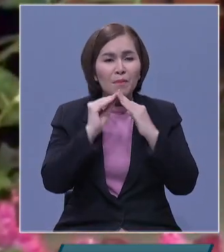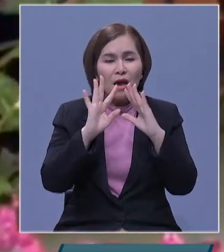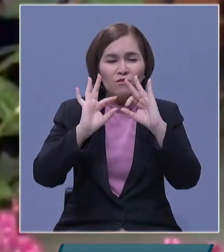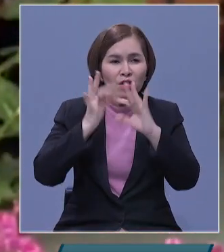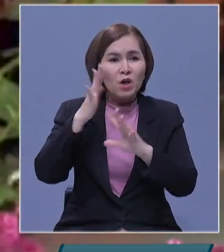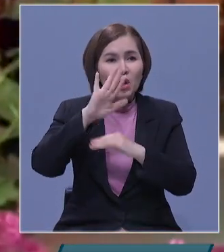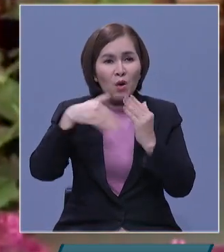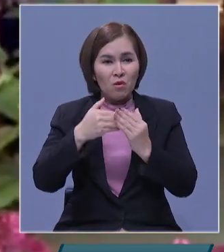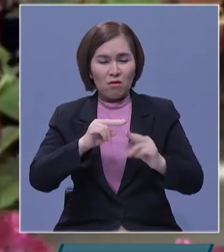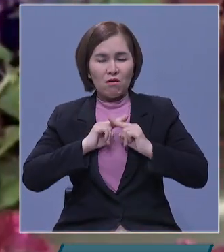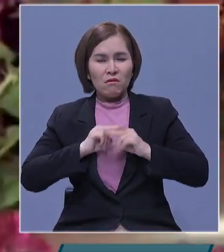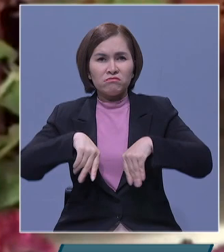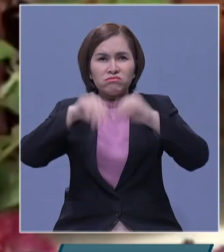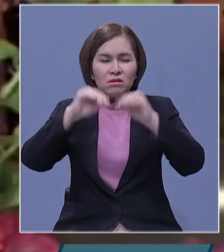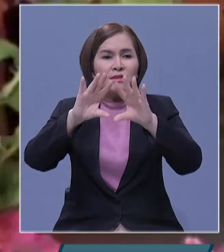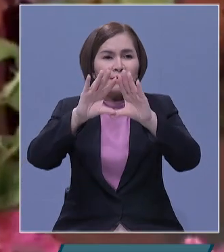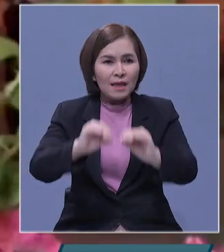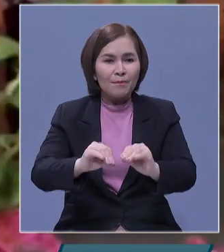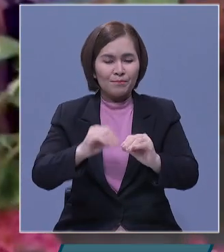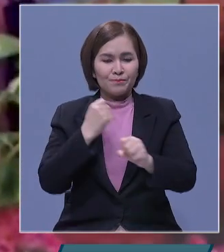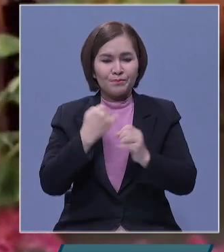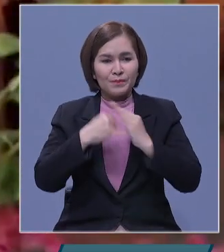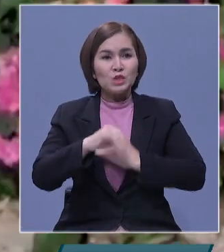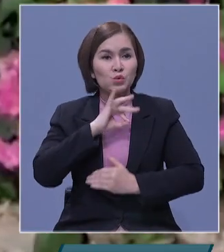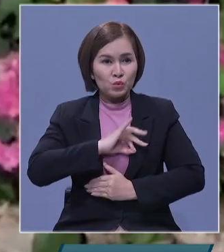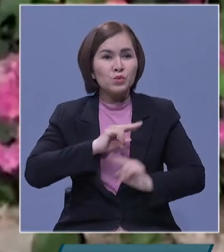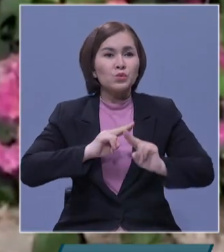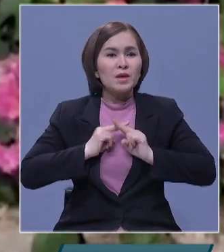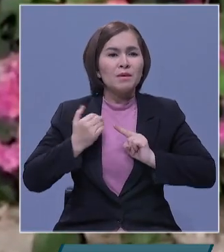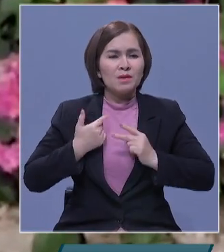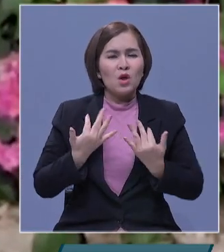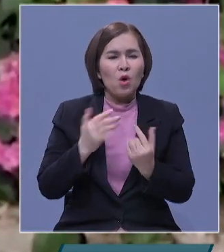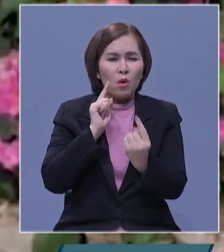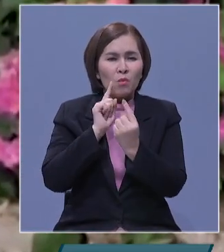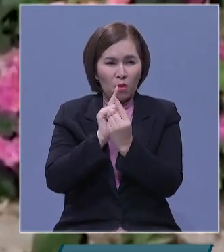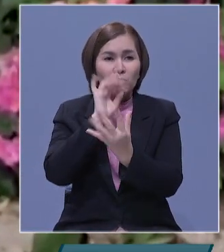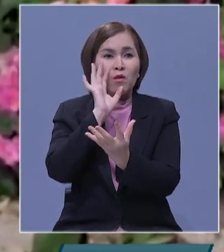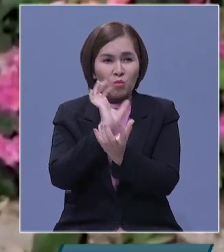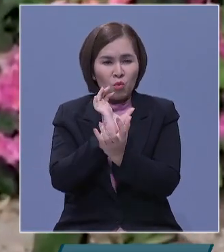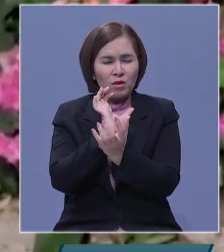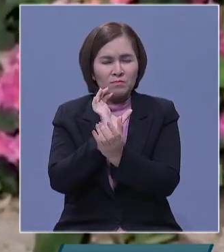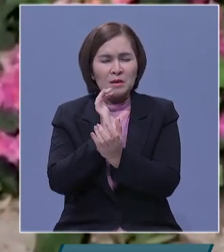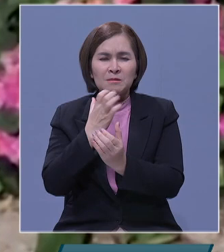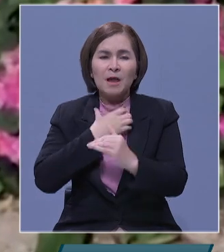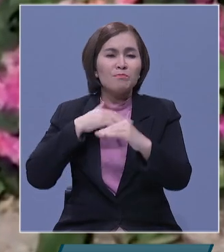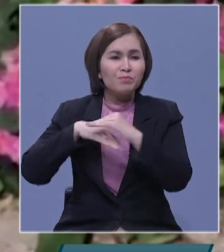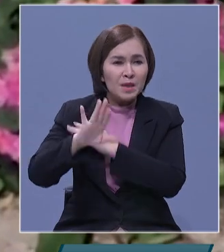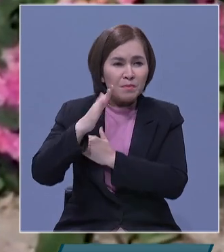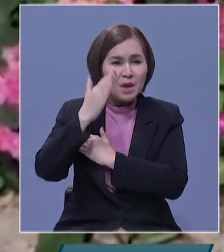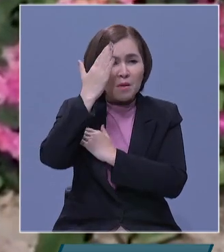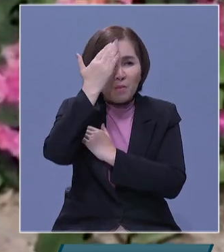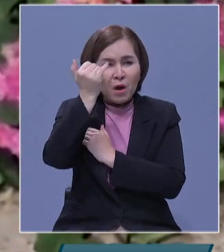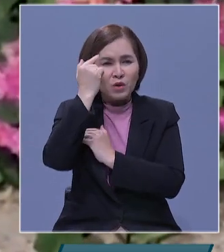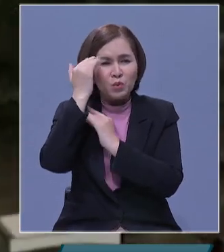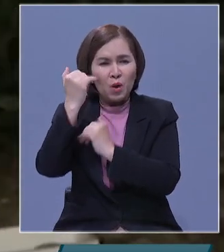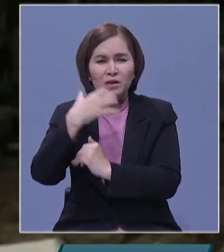เลยรีบไปดับไฟค่ะรู้ตัวเลยว่าตัวเองทำผิดนะคะก็รอมอบตัวไม่คิดว่าจะหนีไปไหนเพราะว่าอยากเจอแฟนสาว